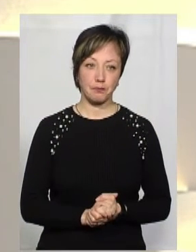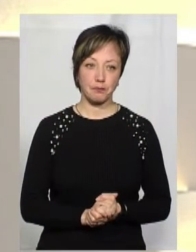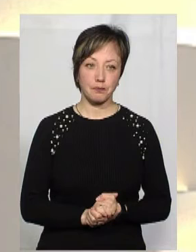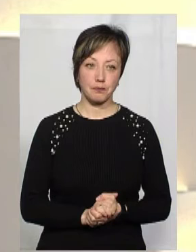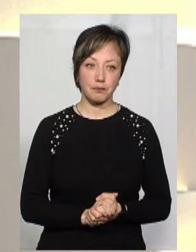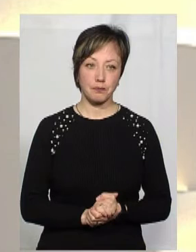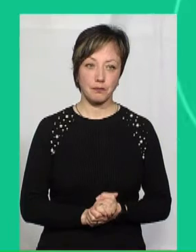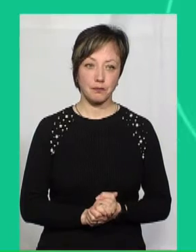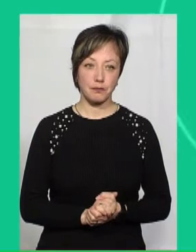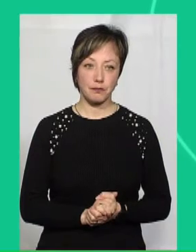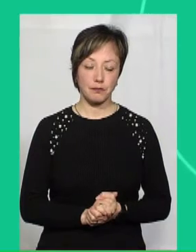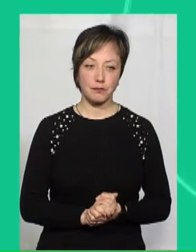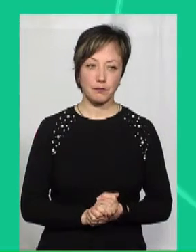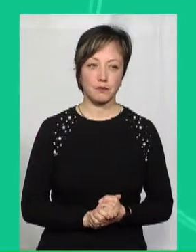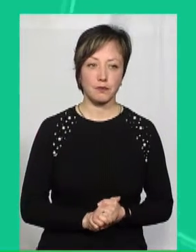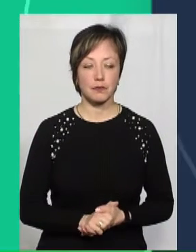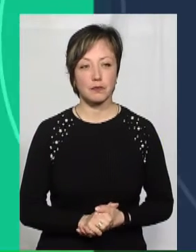Глега.